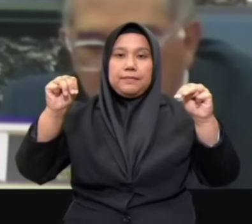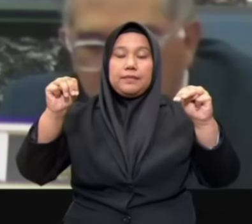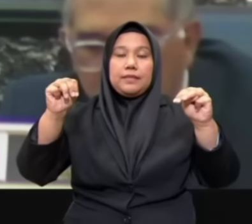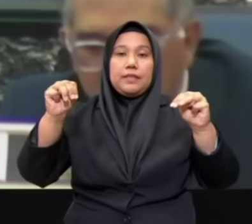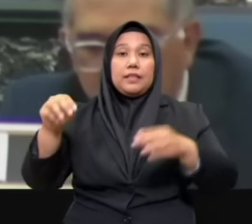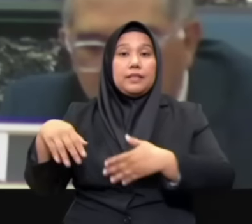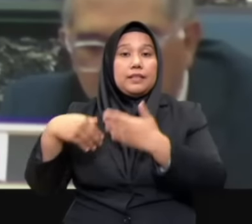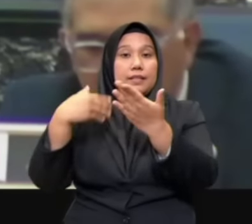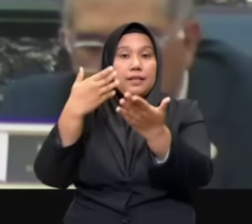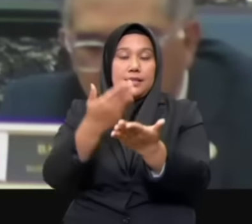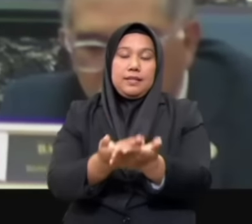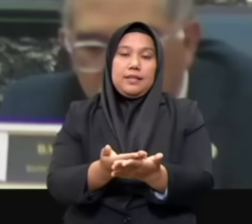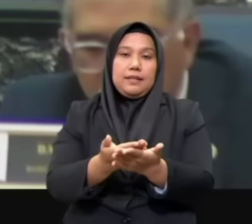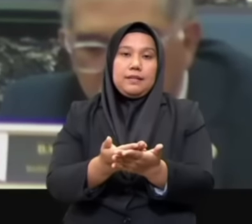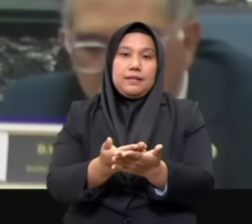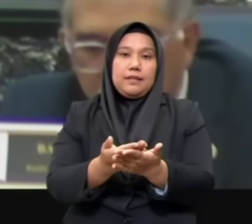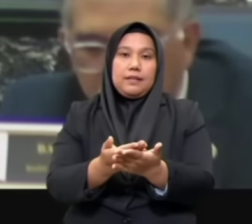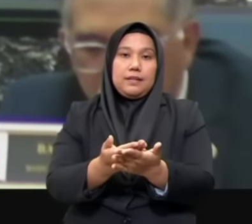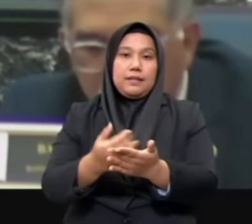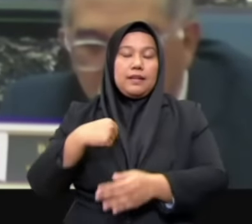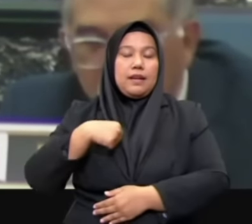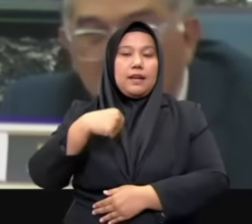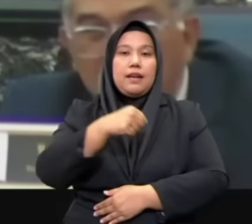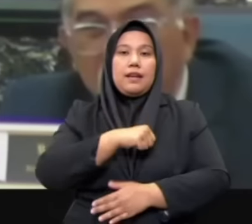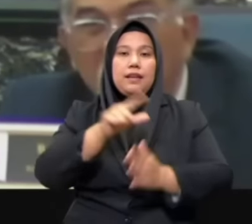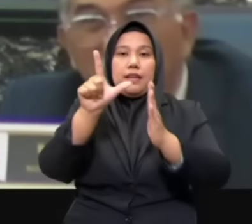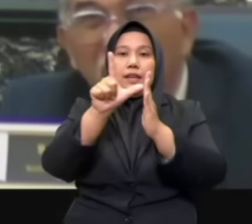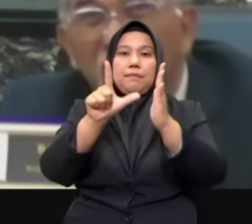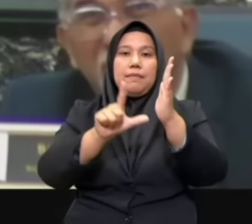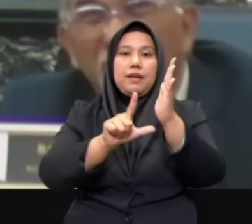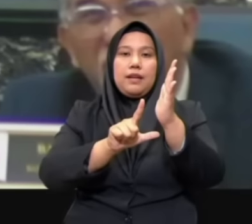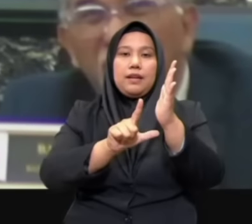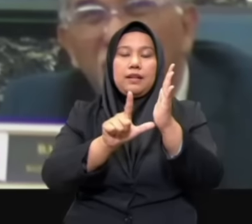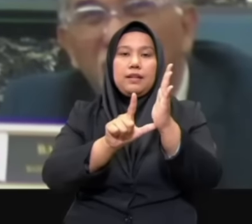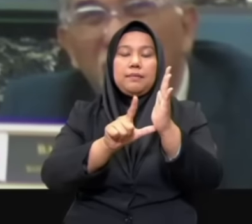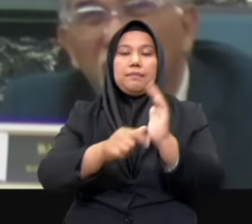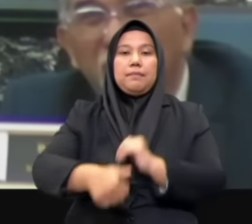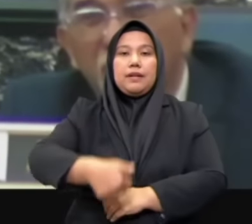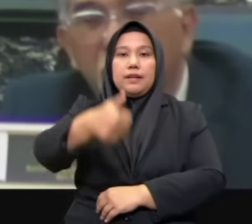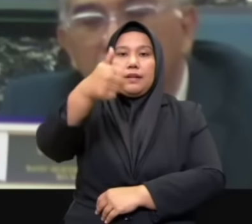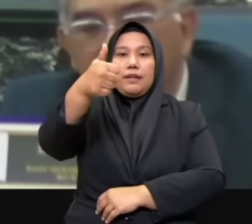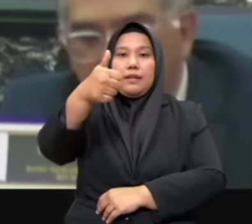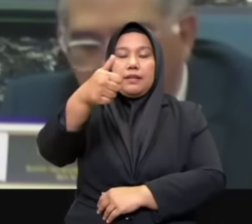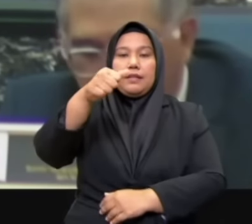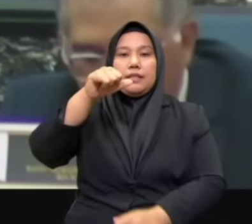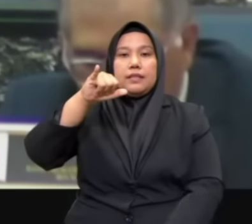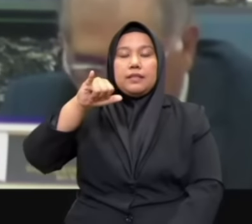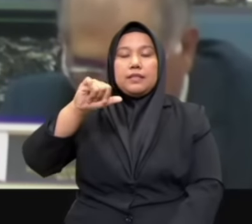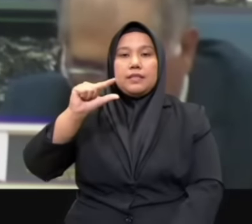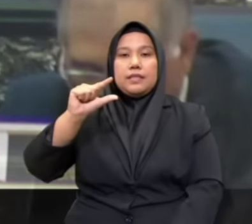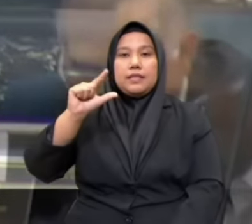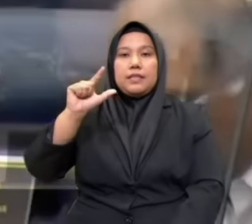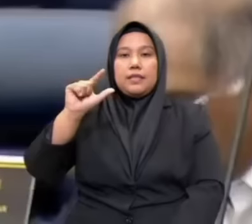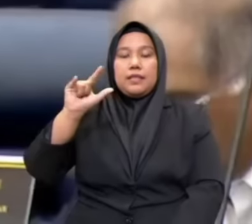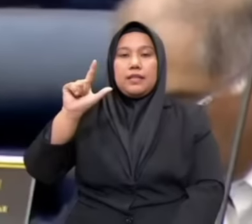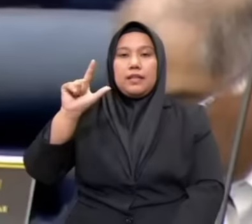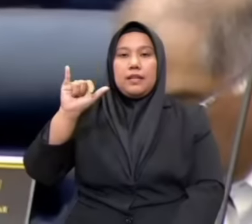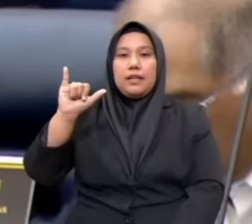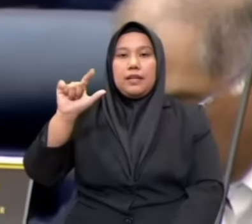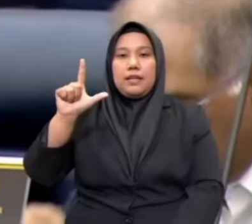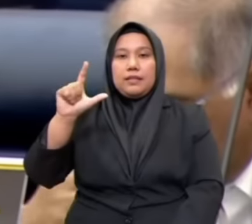cadangan, iaitu ahli lembaga pengarah GLIC dan